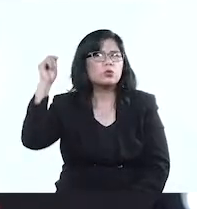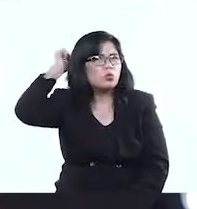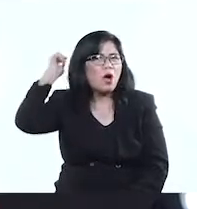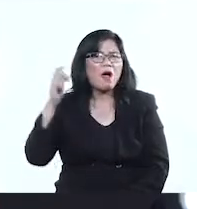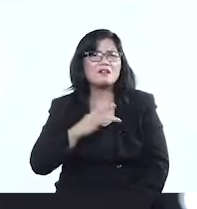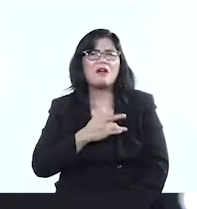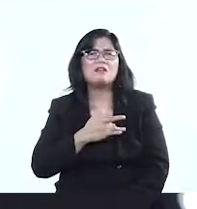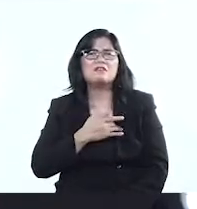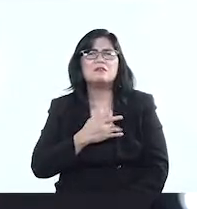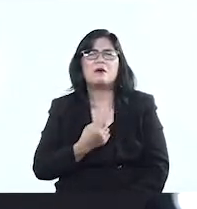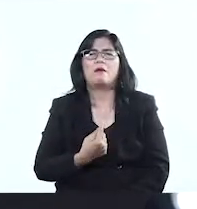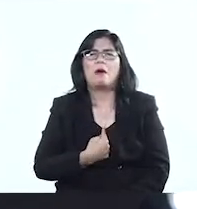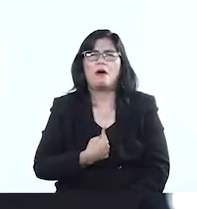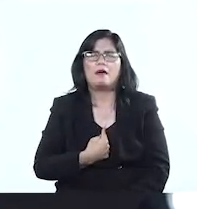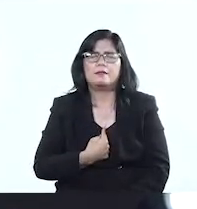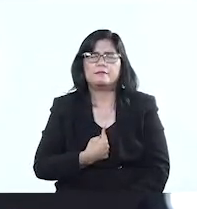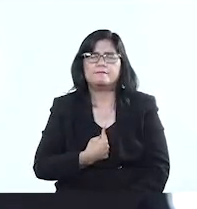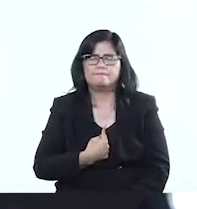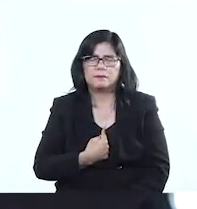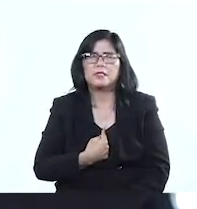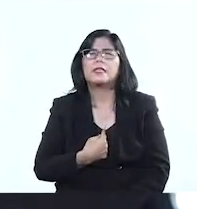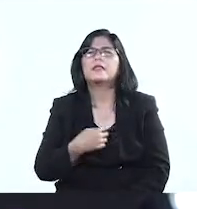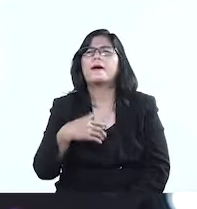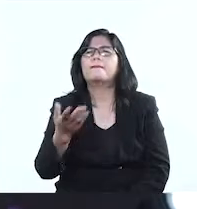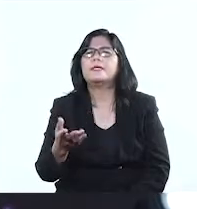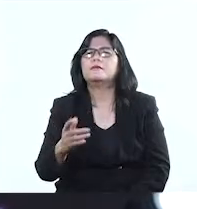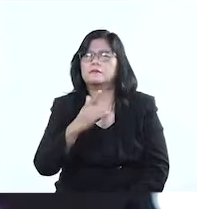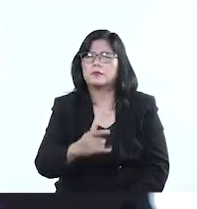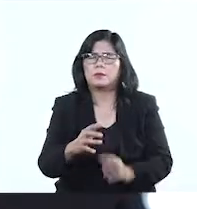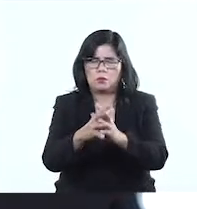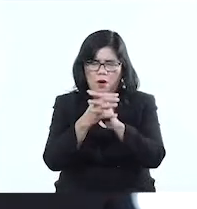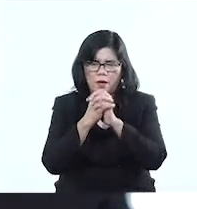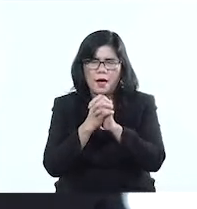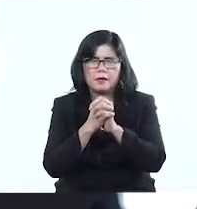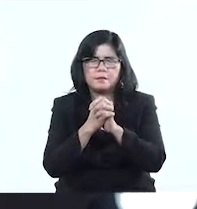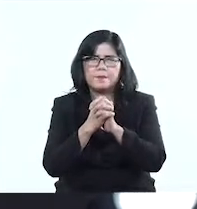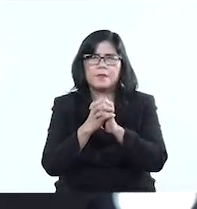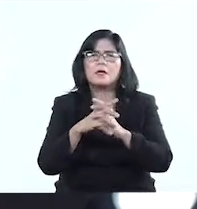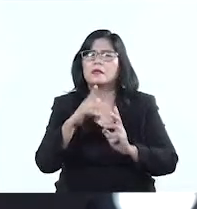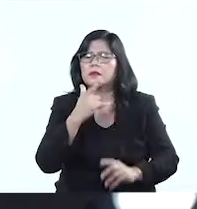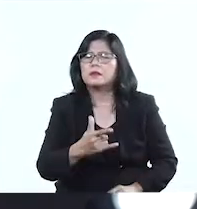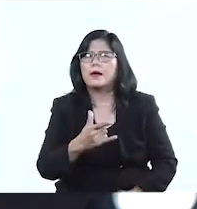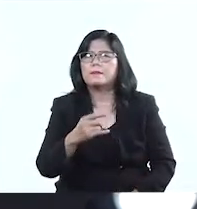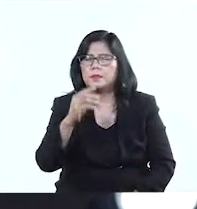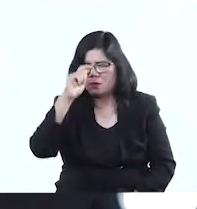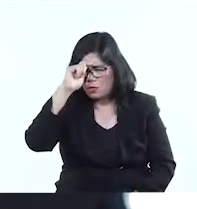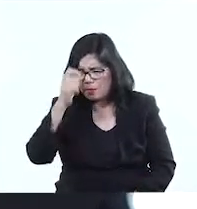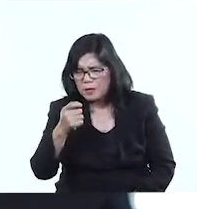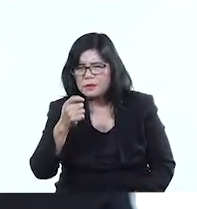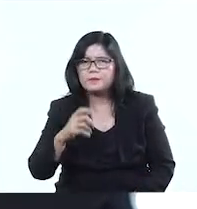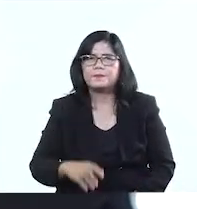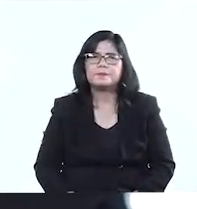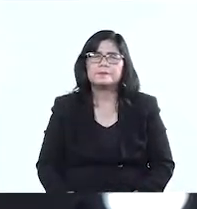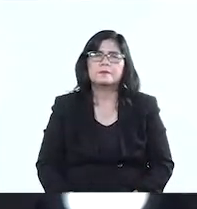I know Hai tetap didoakan Hai tetap dihormati Hai